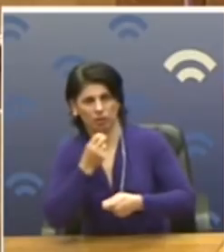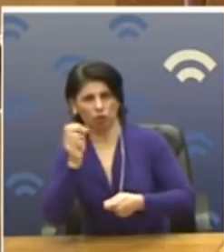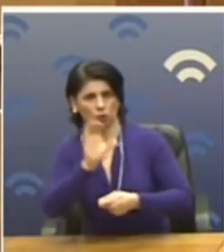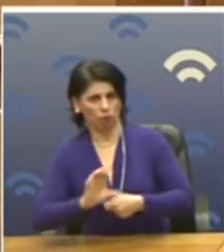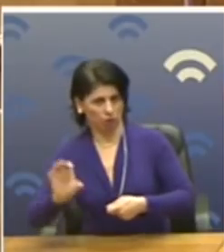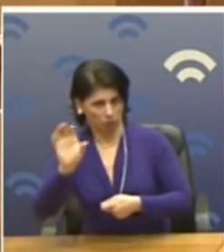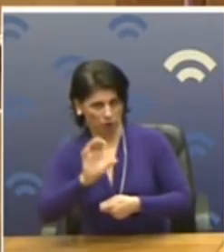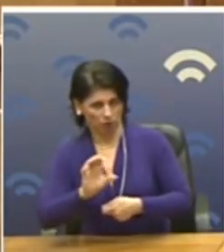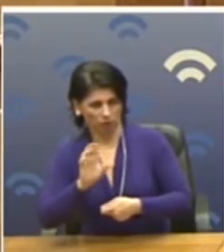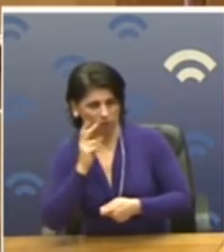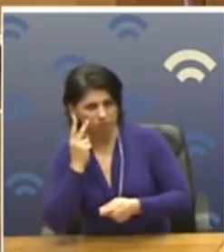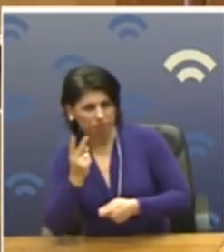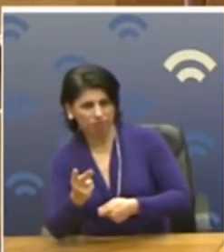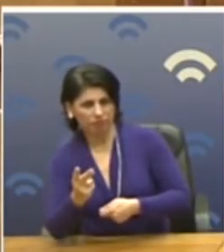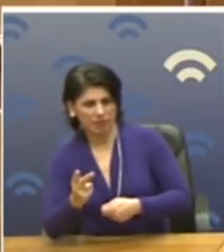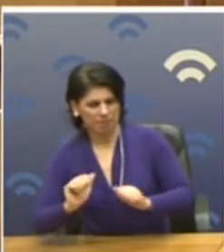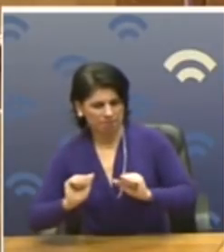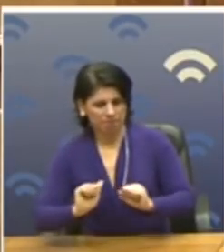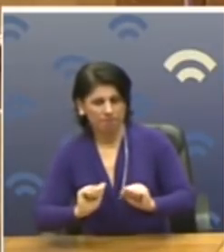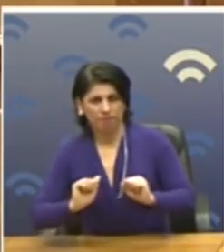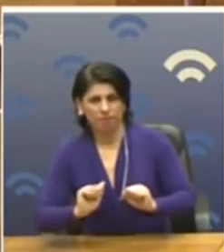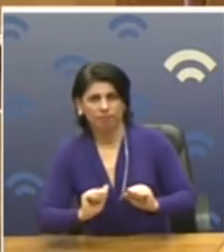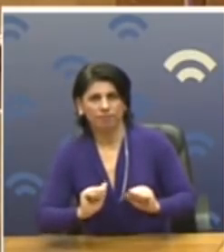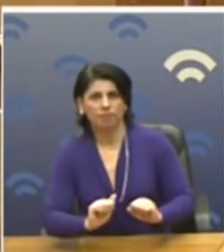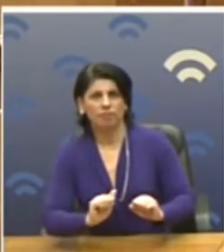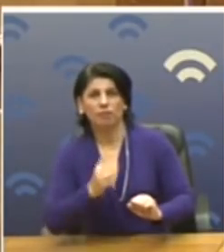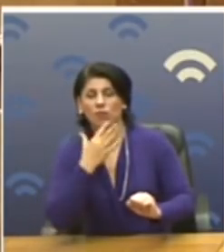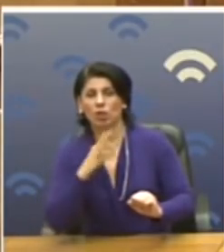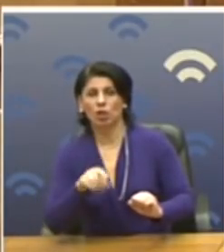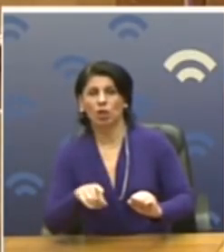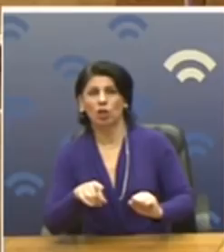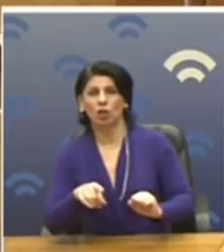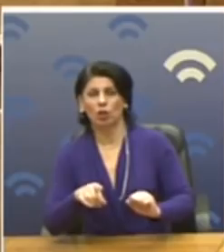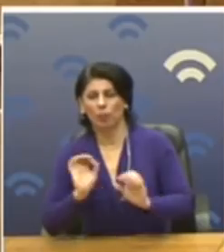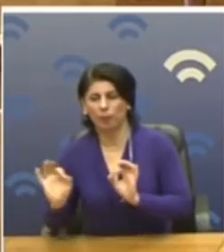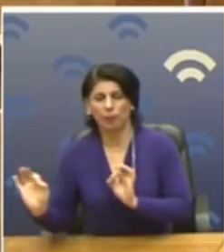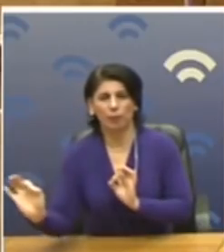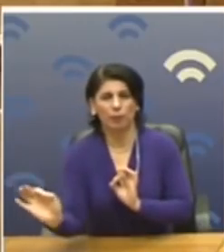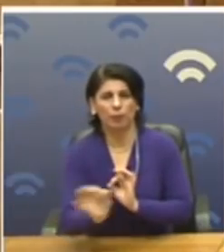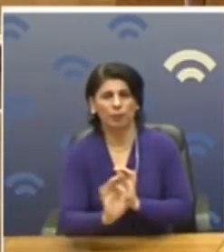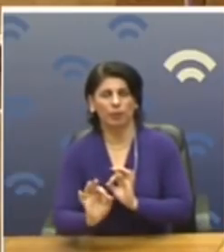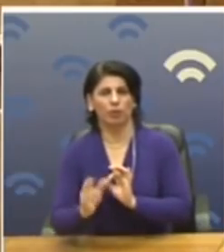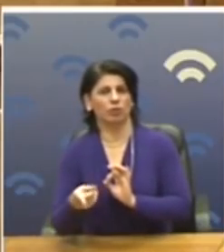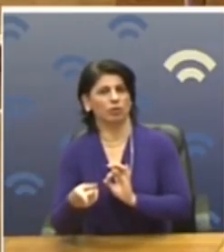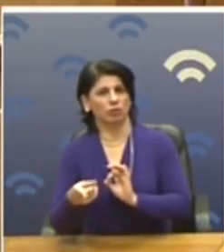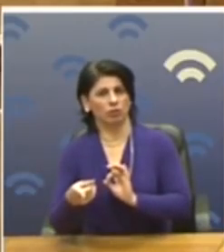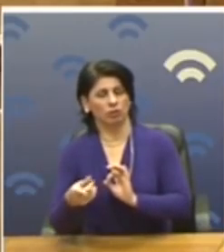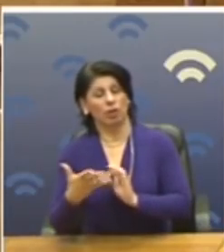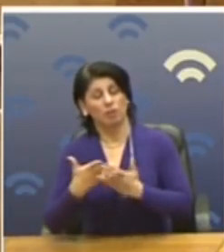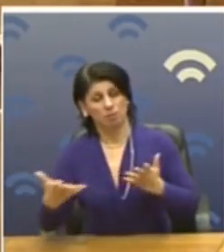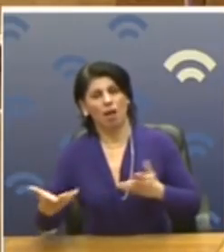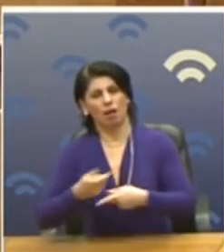τουρισμό, βλέπουν να συμπιέζονται με αφορμή και την πανδημία του κορονοϊού από τις μεγάλες